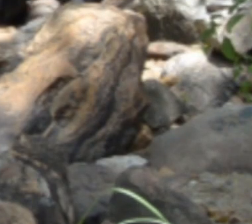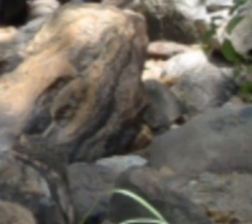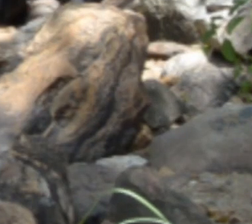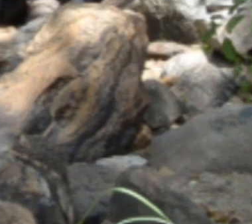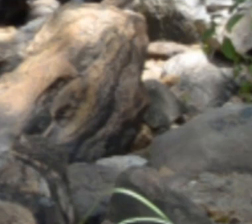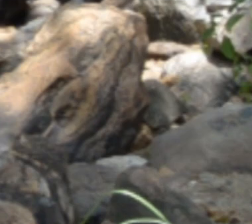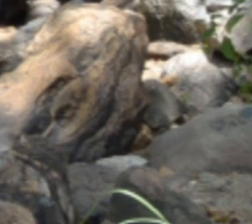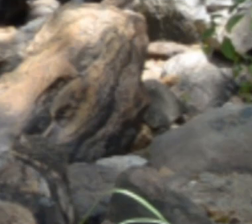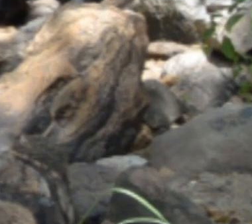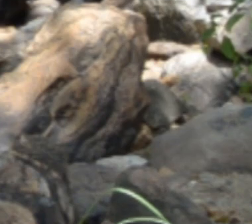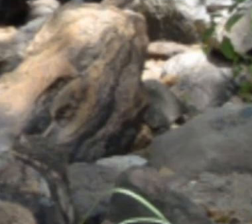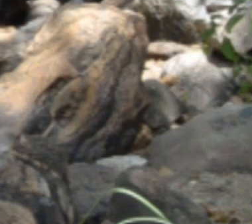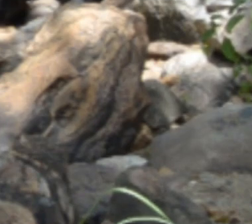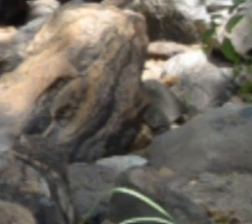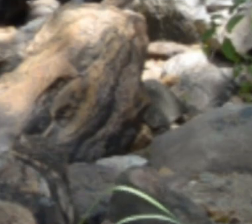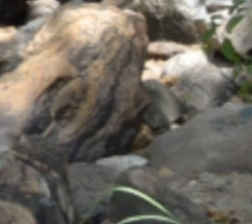mwanda.